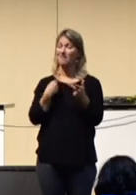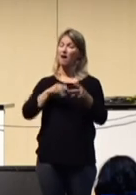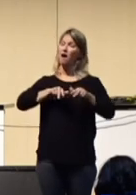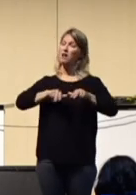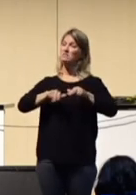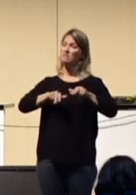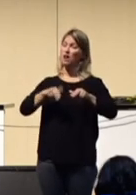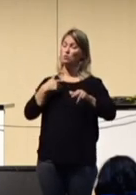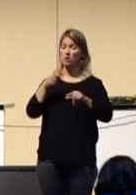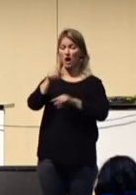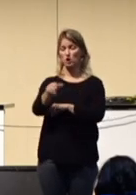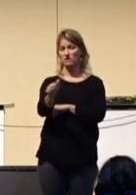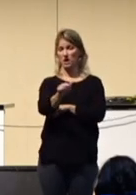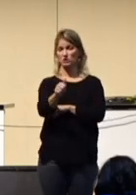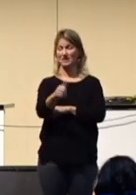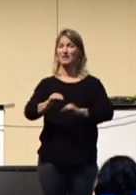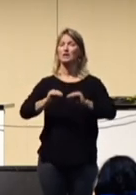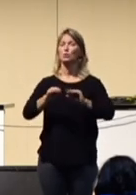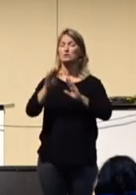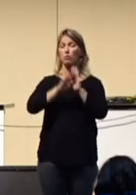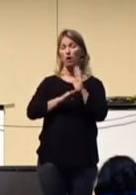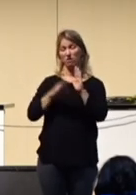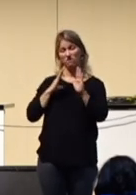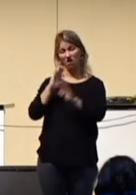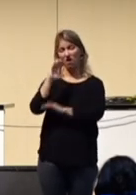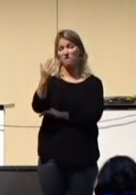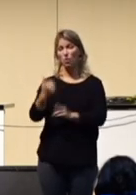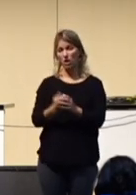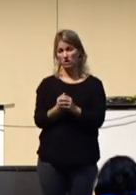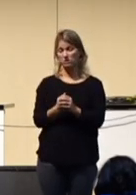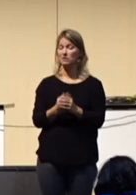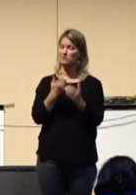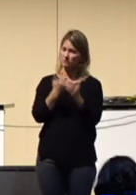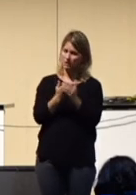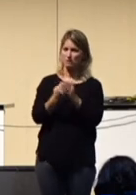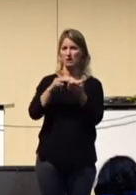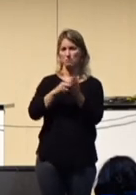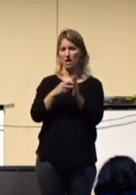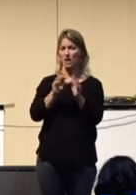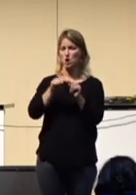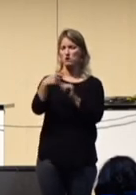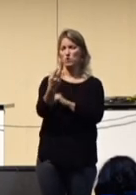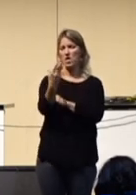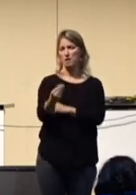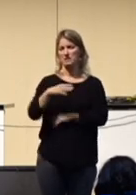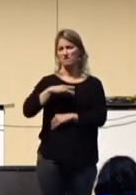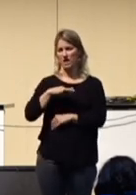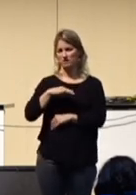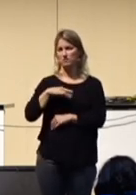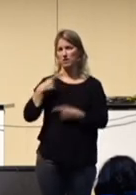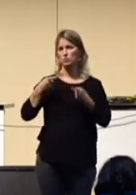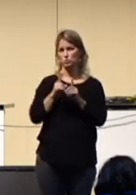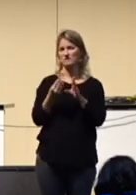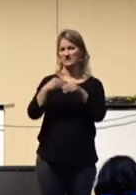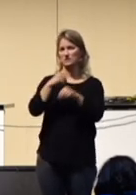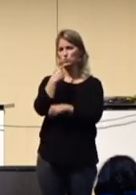ein, dass dieses Kursprogramm ein Erfolg war und planen deshalb auch weiter für die Herbstferien. Da kann ich dann noch mal ganz kurz